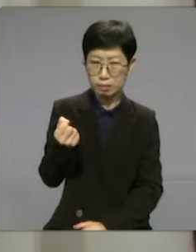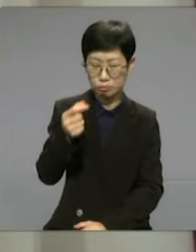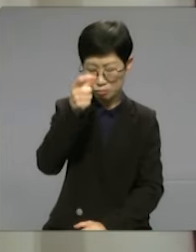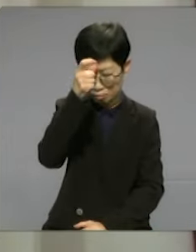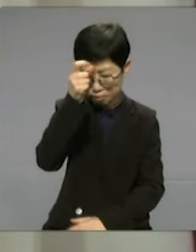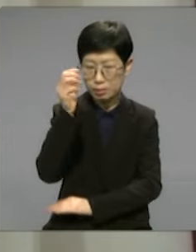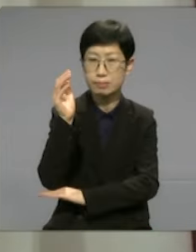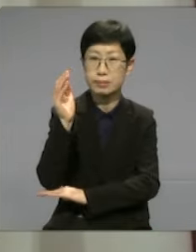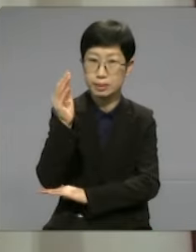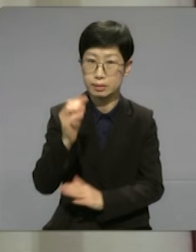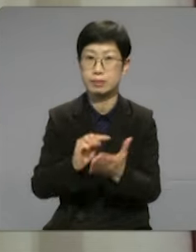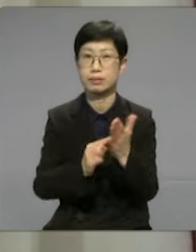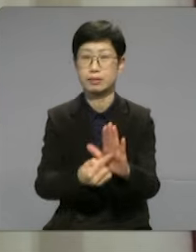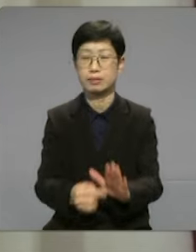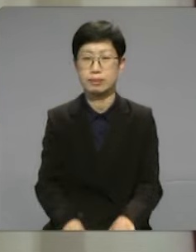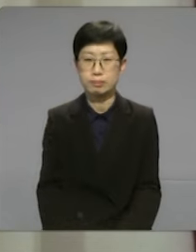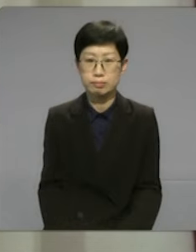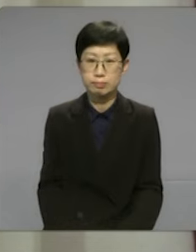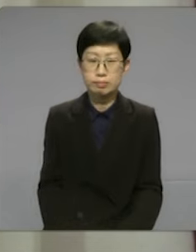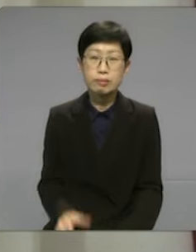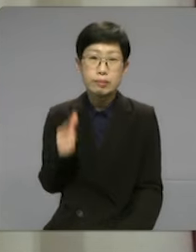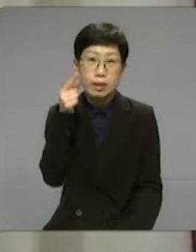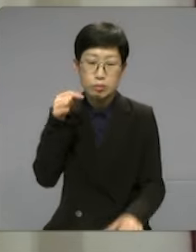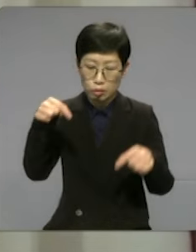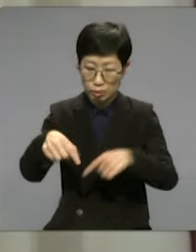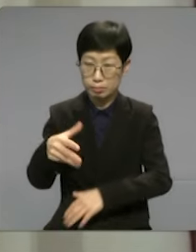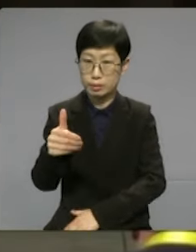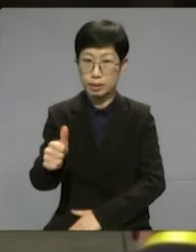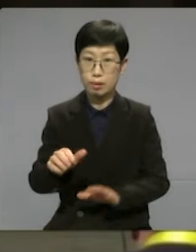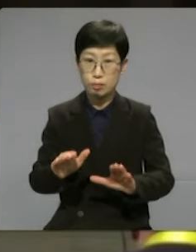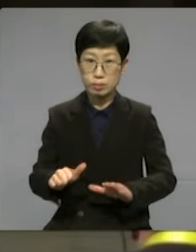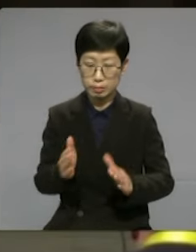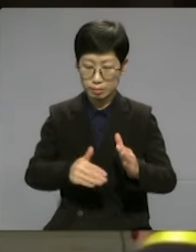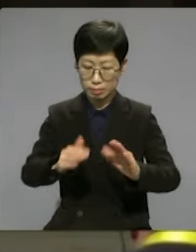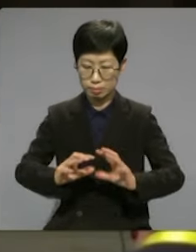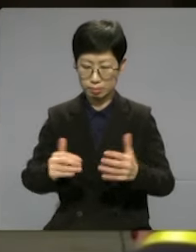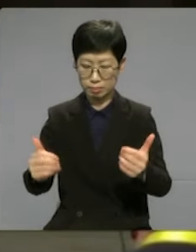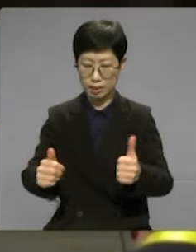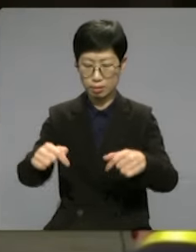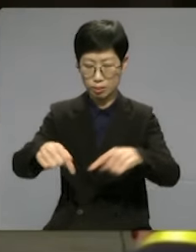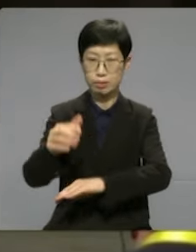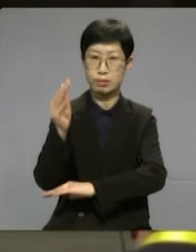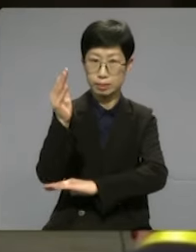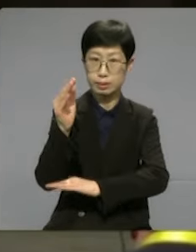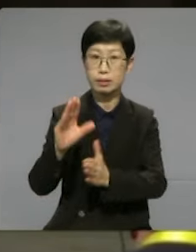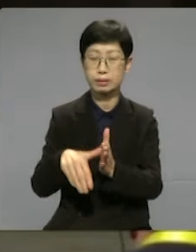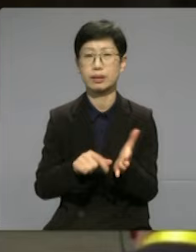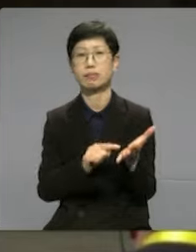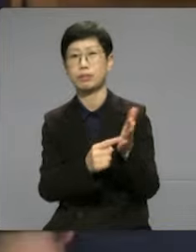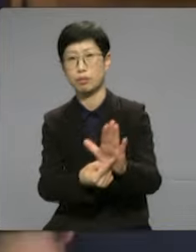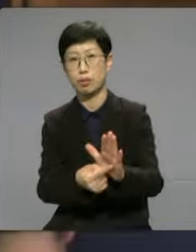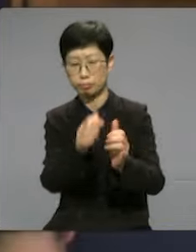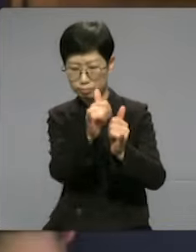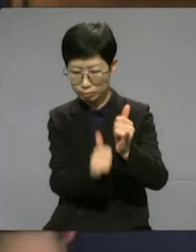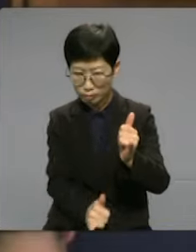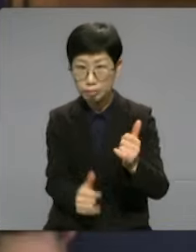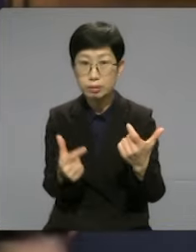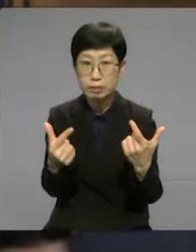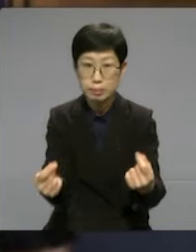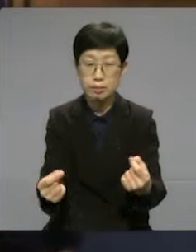주장을 펼쳤습니다. 가미카와 요코 일본 외무상은 오늘 정기국회 외교 연설에서 역사적 사실에